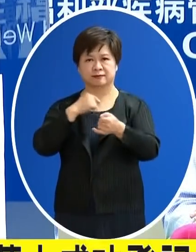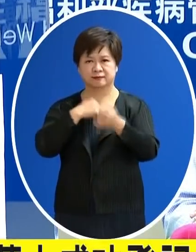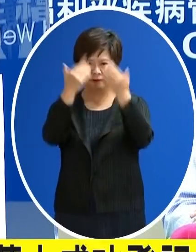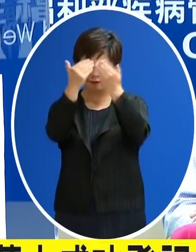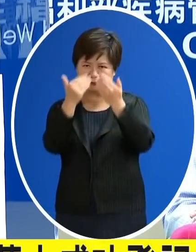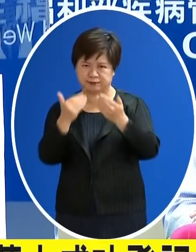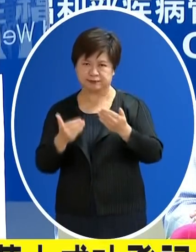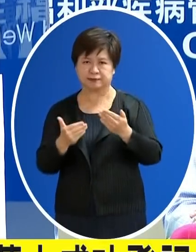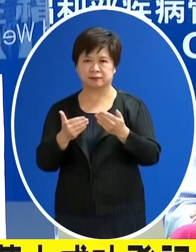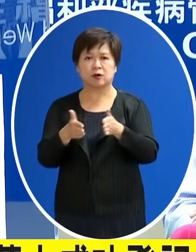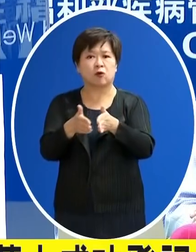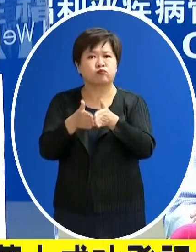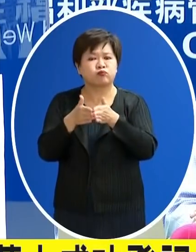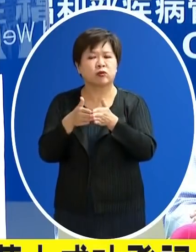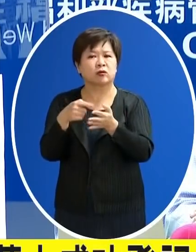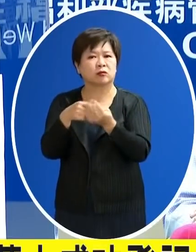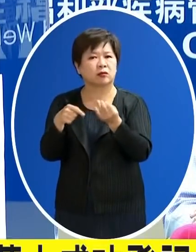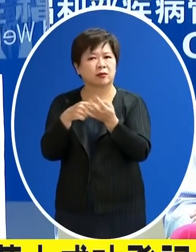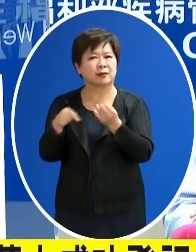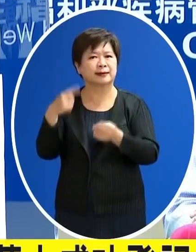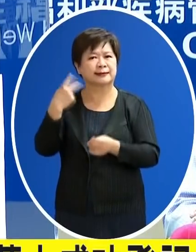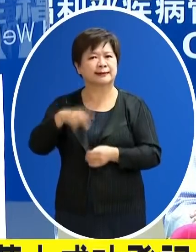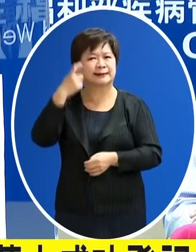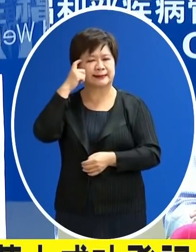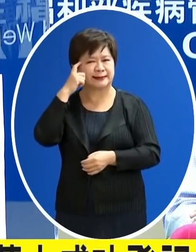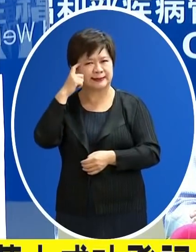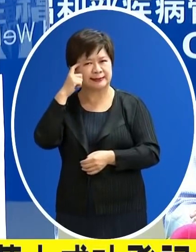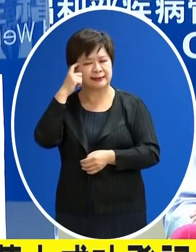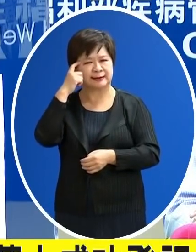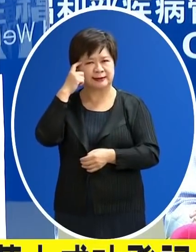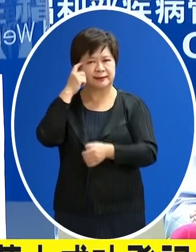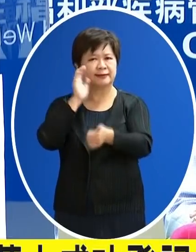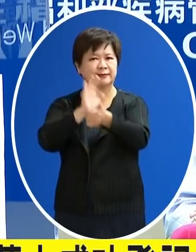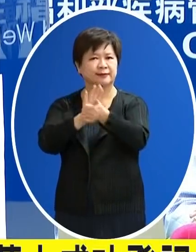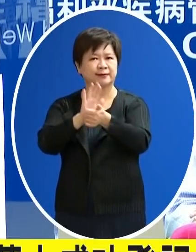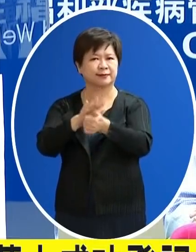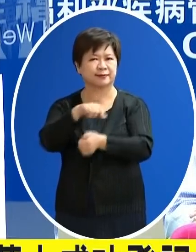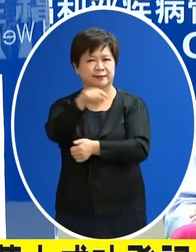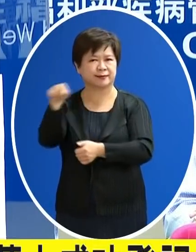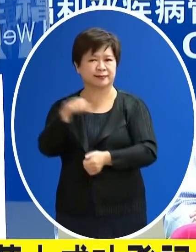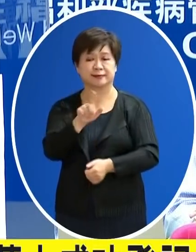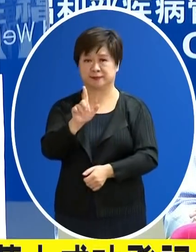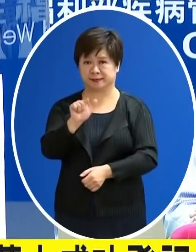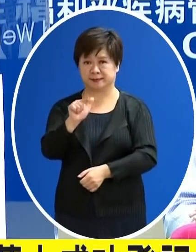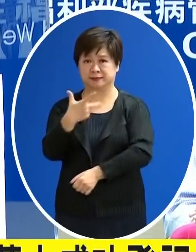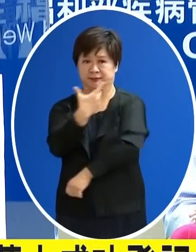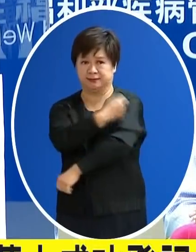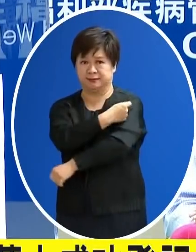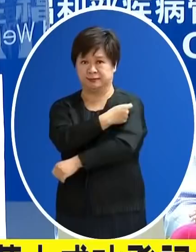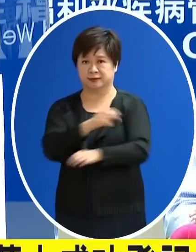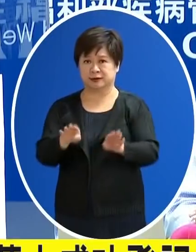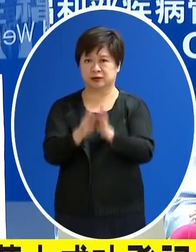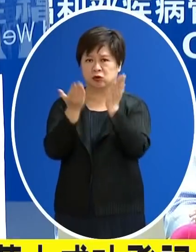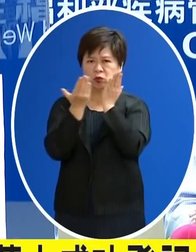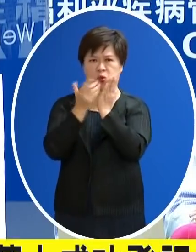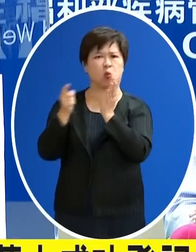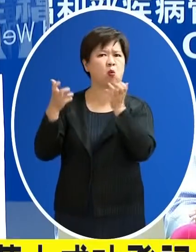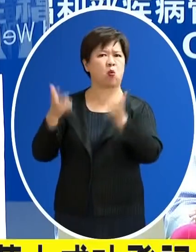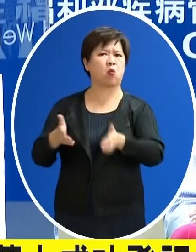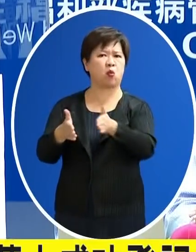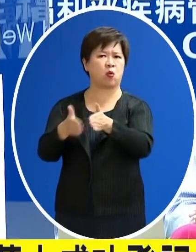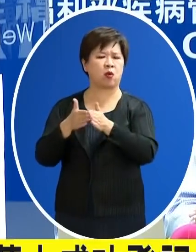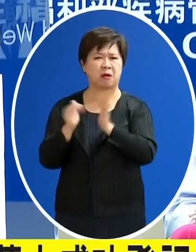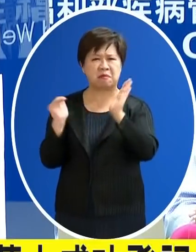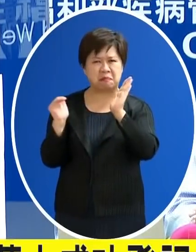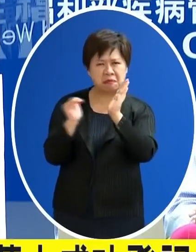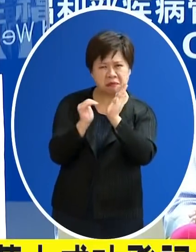有哪些的需要，好，那我们再想办法来哈来满足这一块，好，毕竟在开学这是一件蛮重要的一件